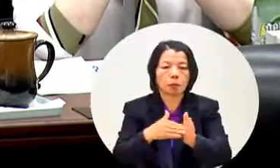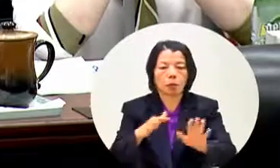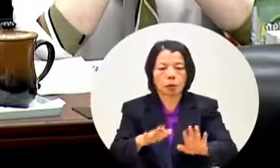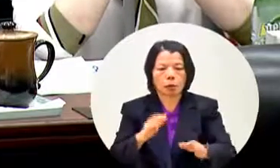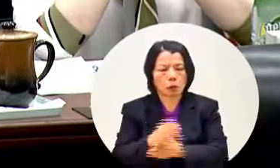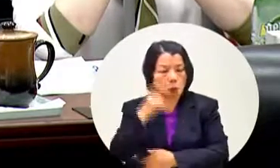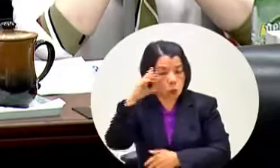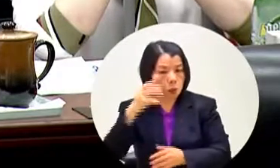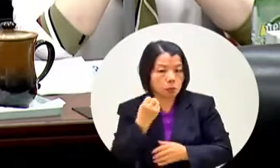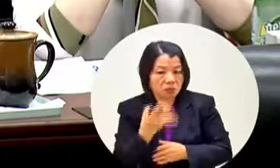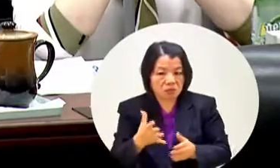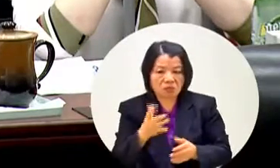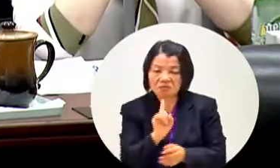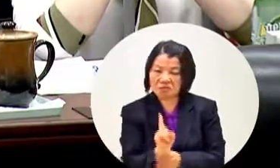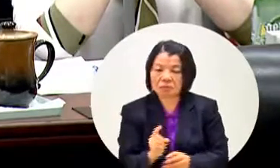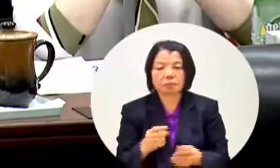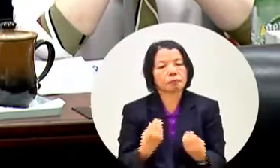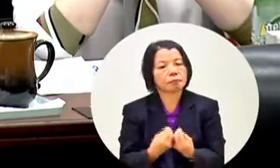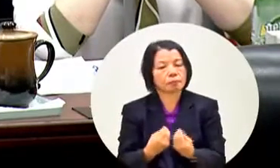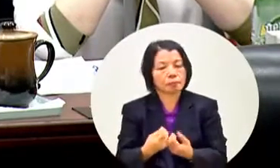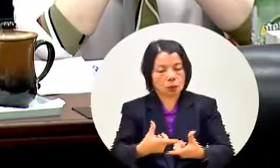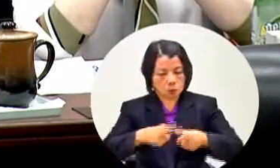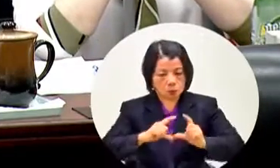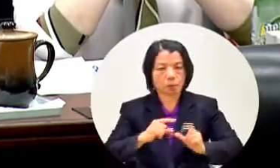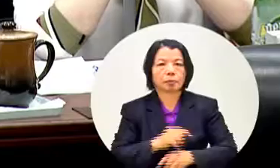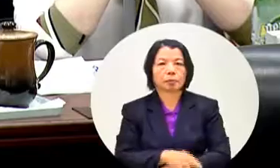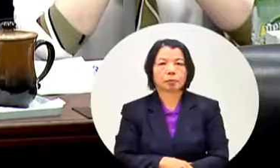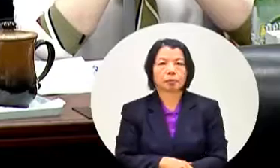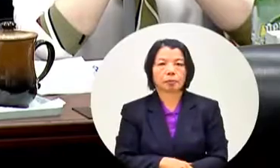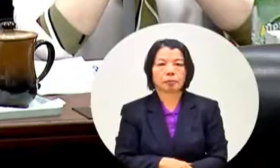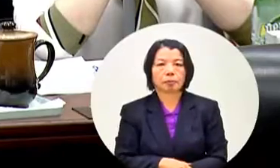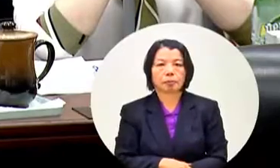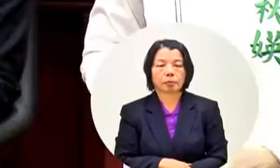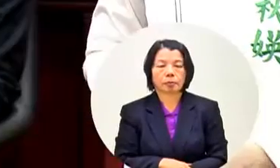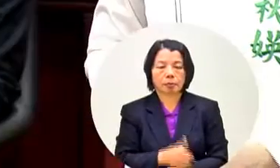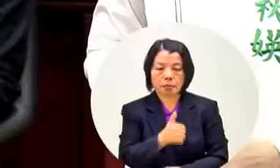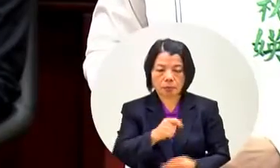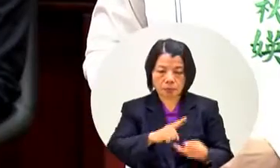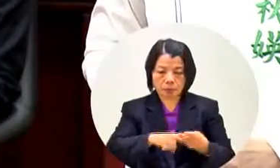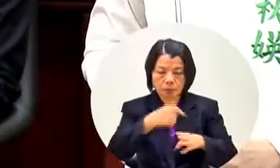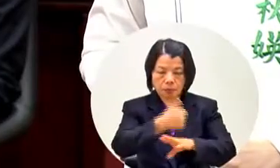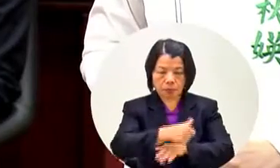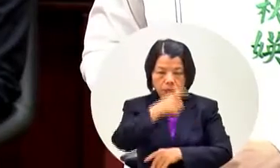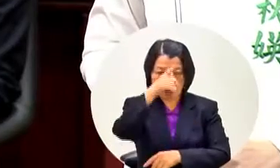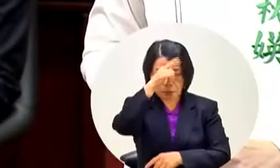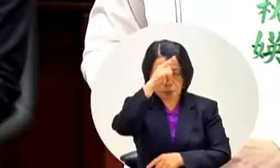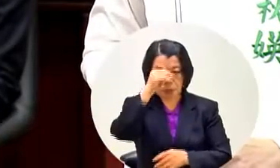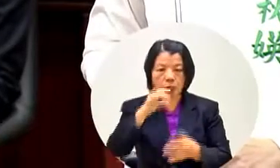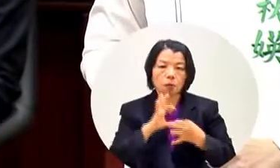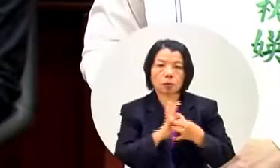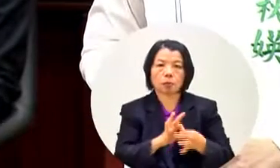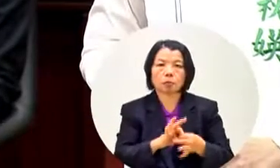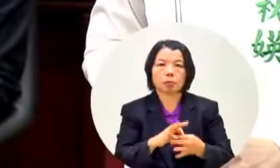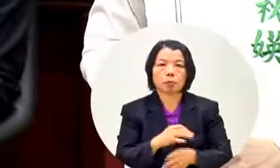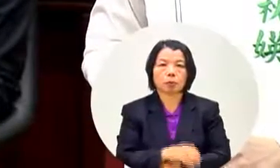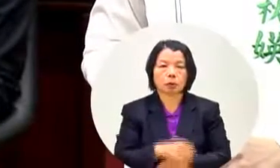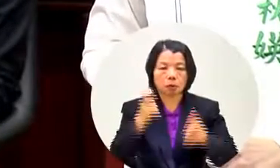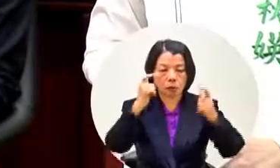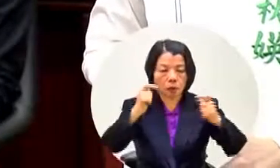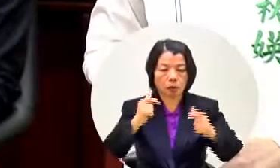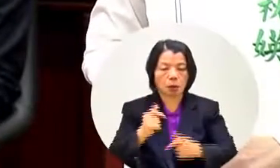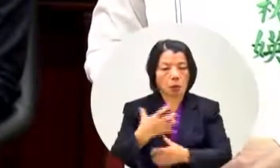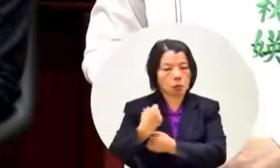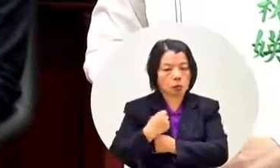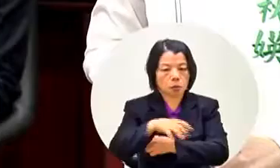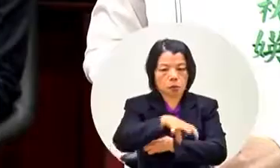席想要就教一些文化局长，我们提送管理维护及活化计划的一个进度。那第二个部分，我